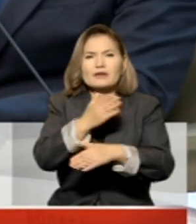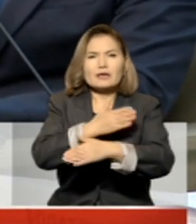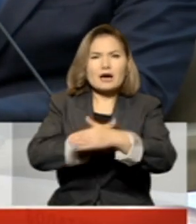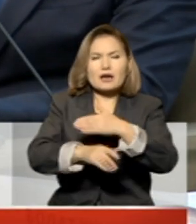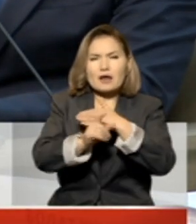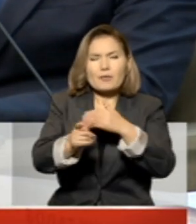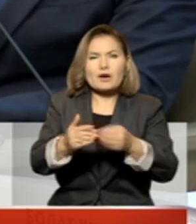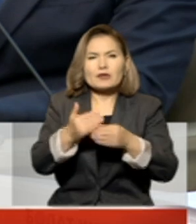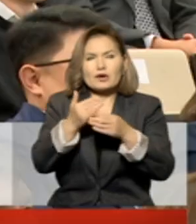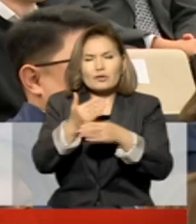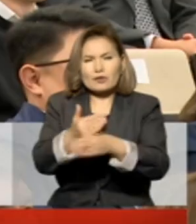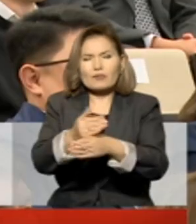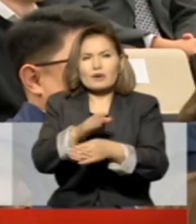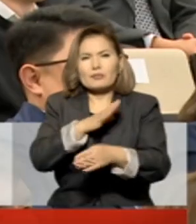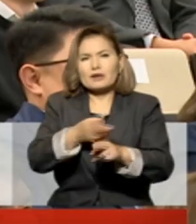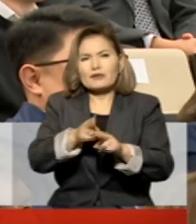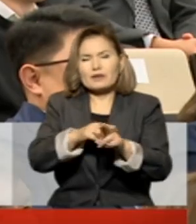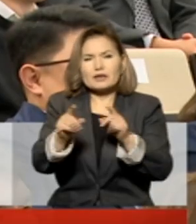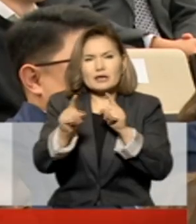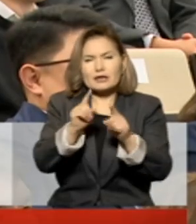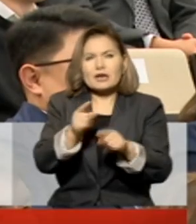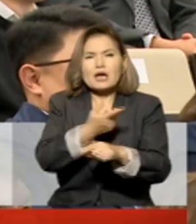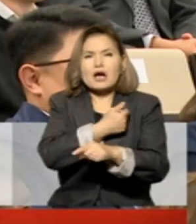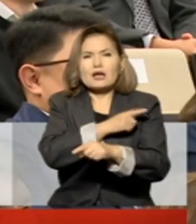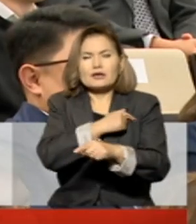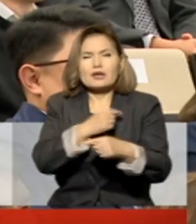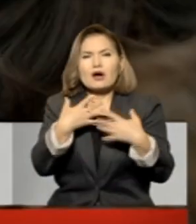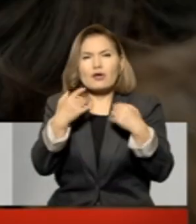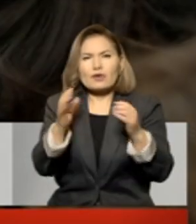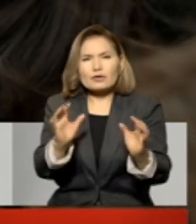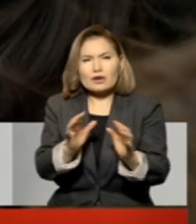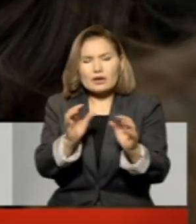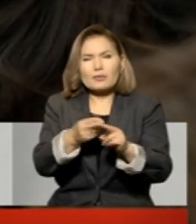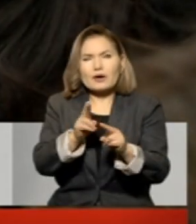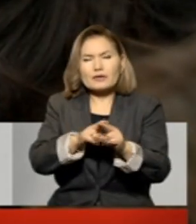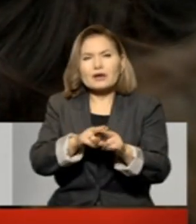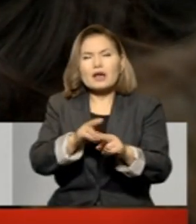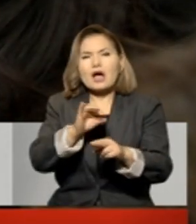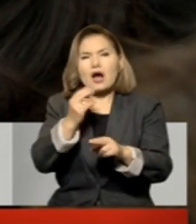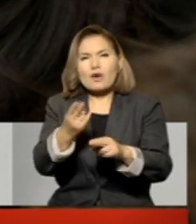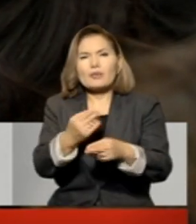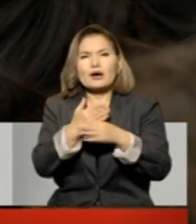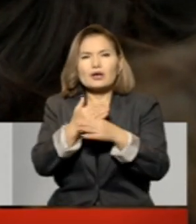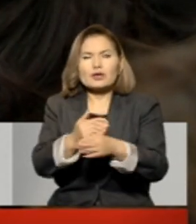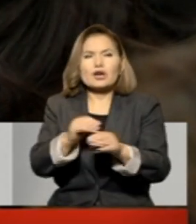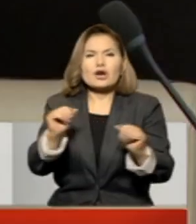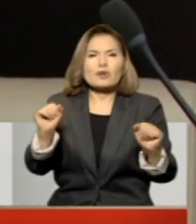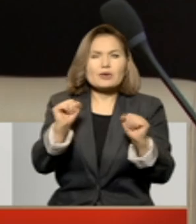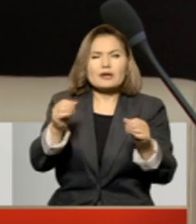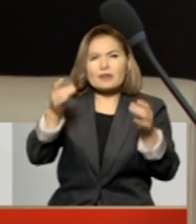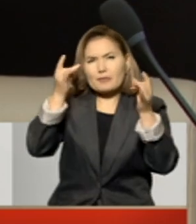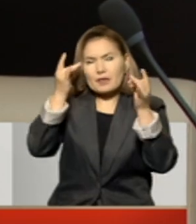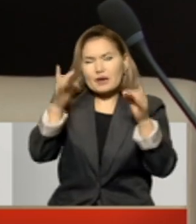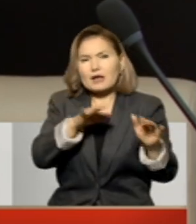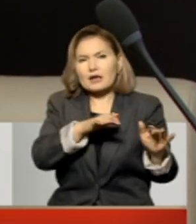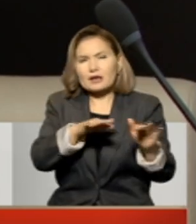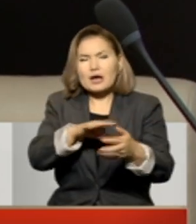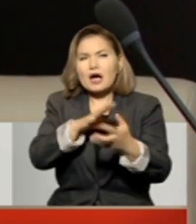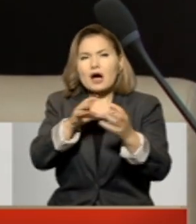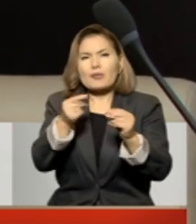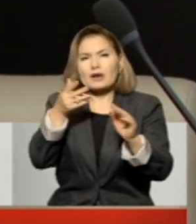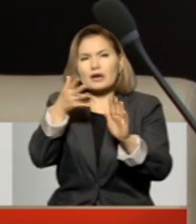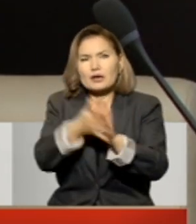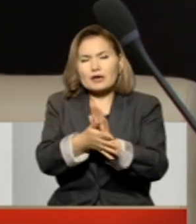ісін ұйымдастырғанын атап өтті. Конференцияда денсаулық сақтау, білім беру, әлеуметтік қолдау, спорт және мәдениет